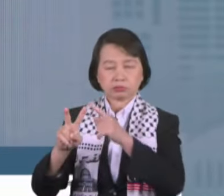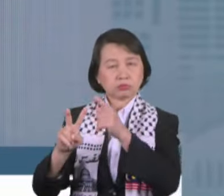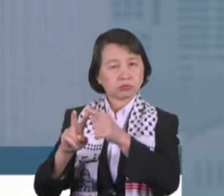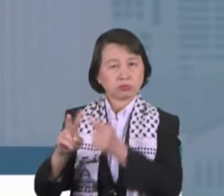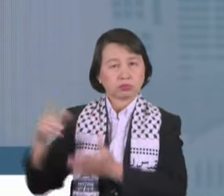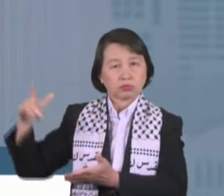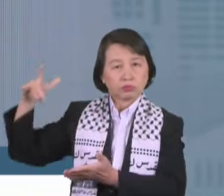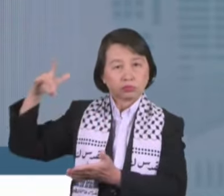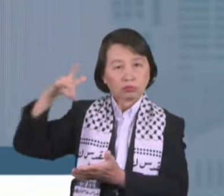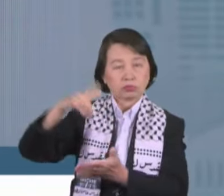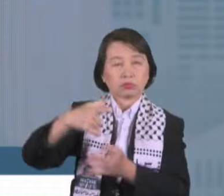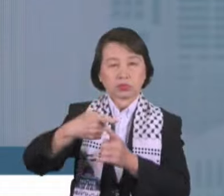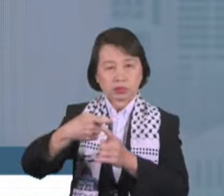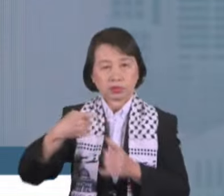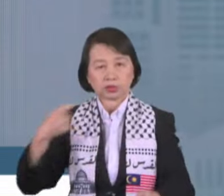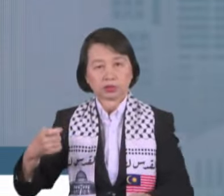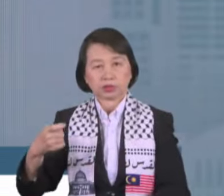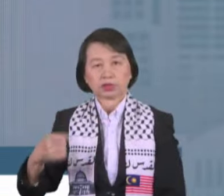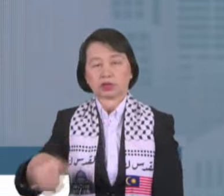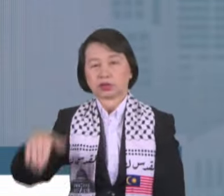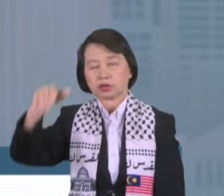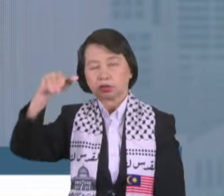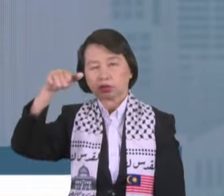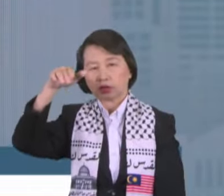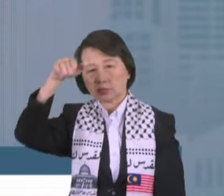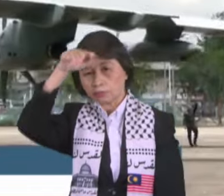dari pangkalan udara Al-Mazar, Kaherah, Mesir.